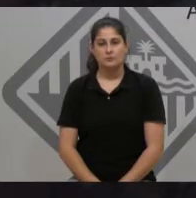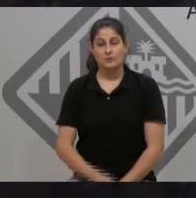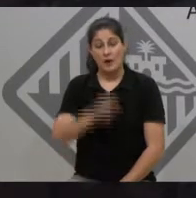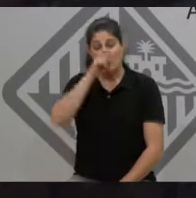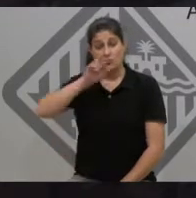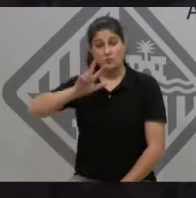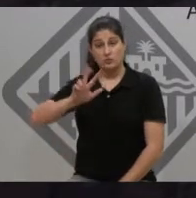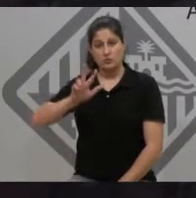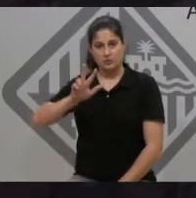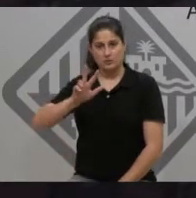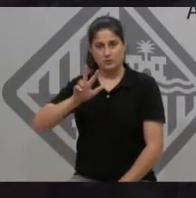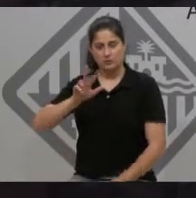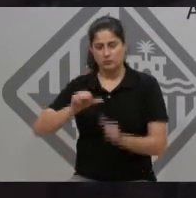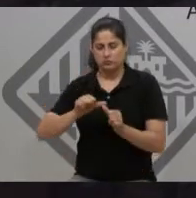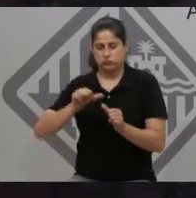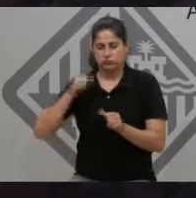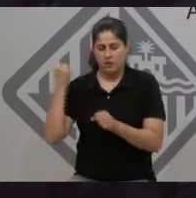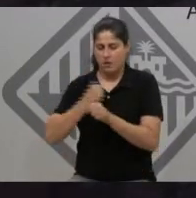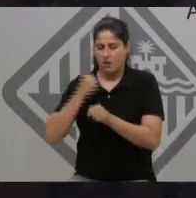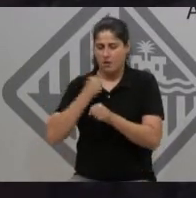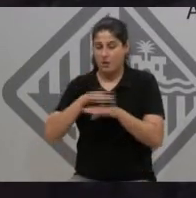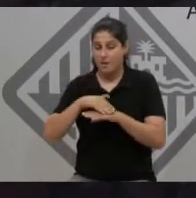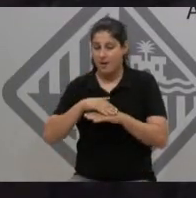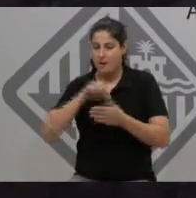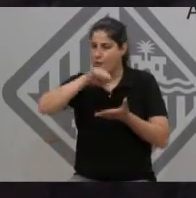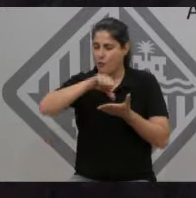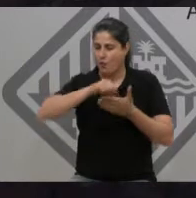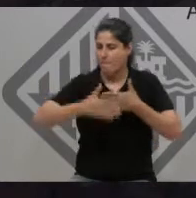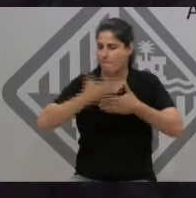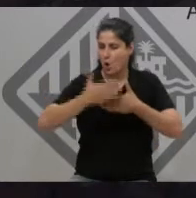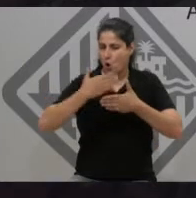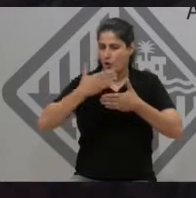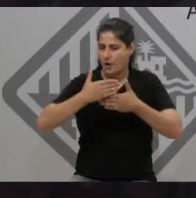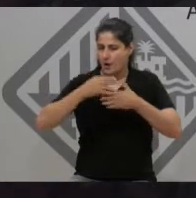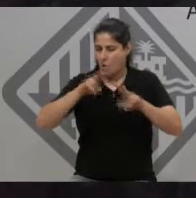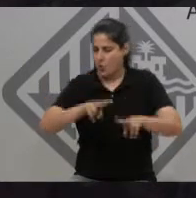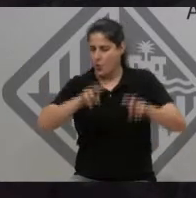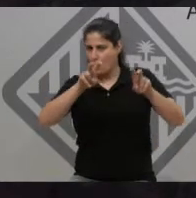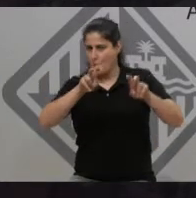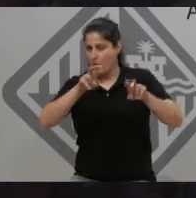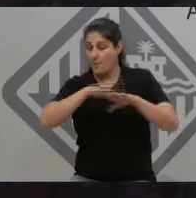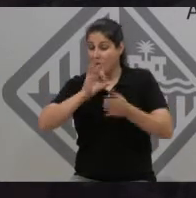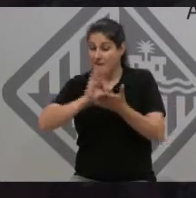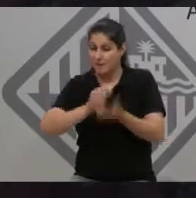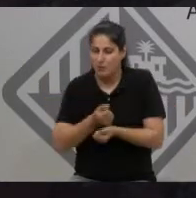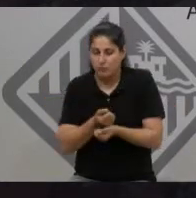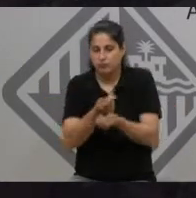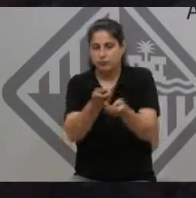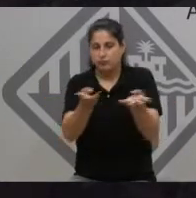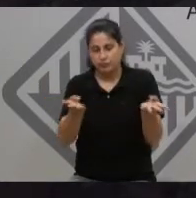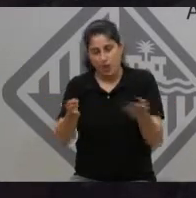años trabajando para tener una ciudad más inteligente e innovadora, volcada en el servicio del ciudadano, una ciudad más